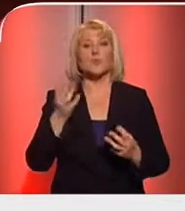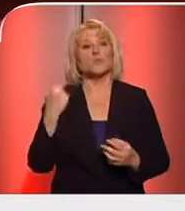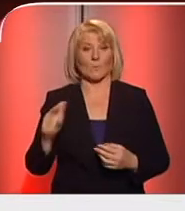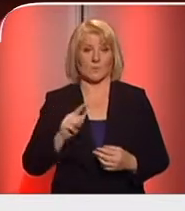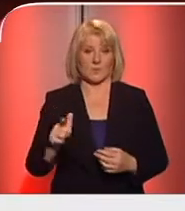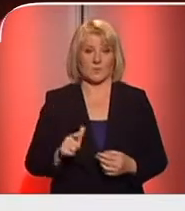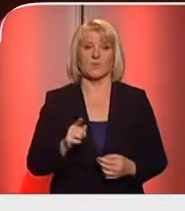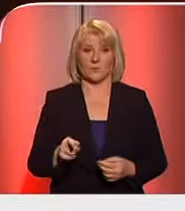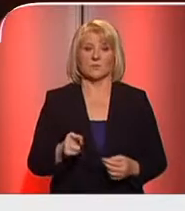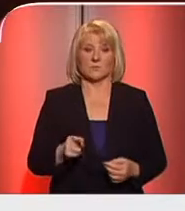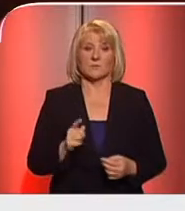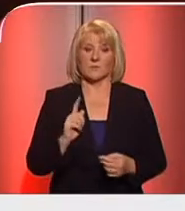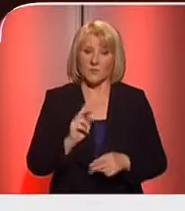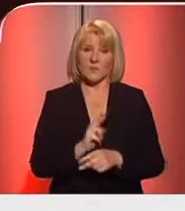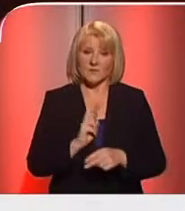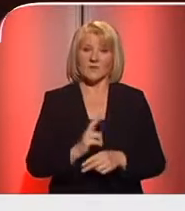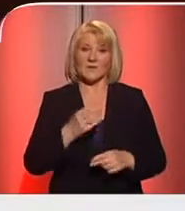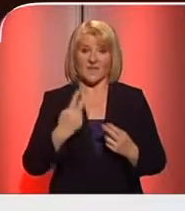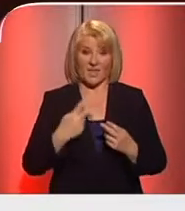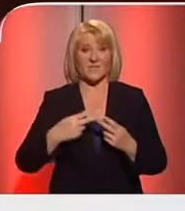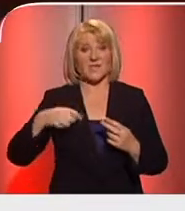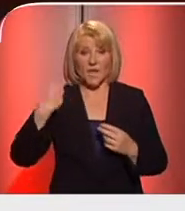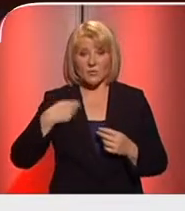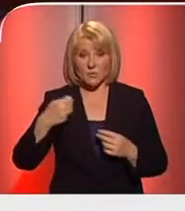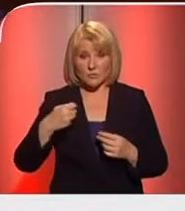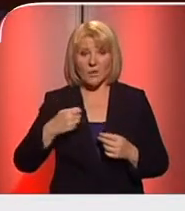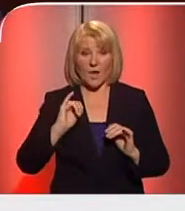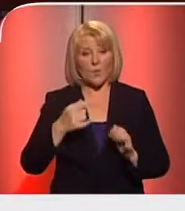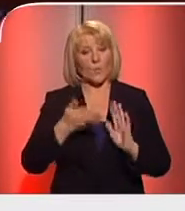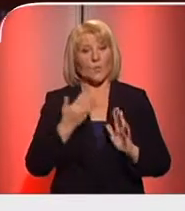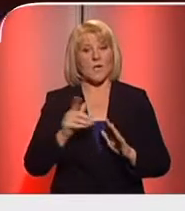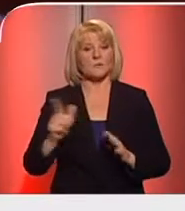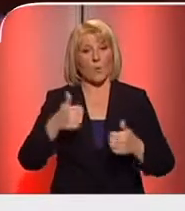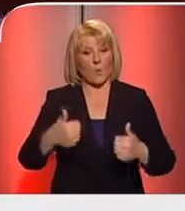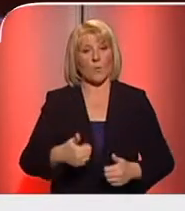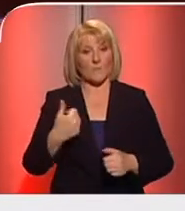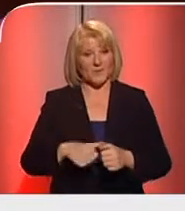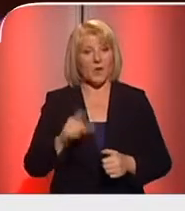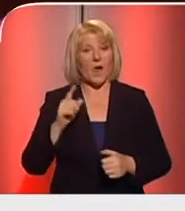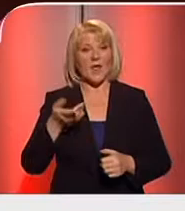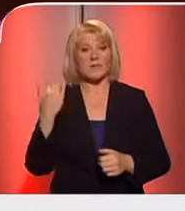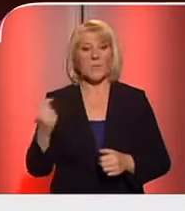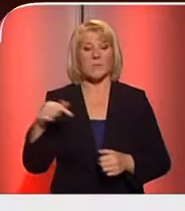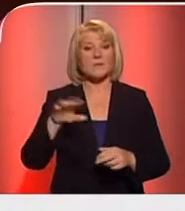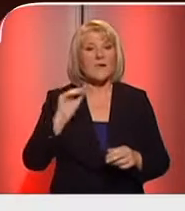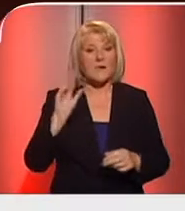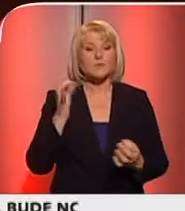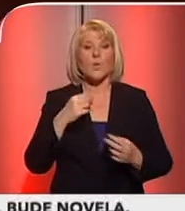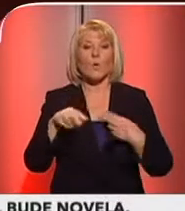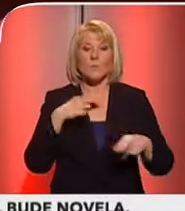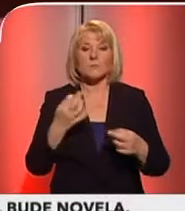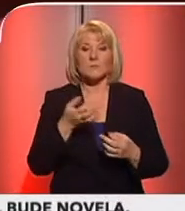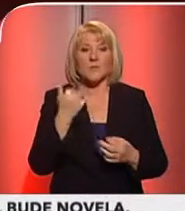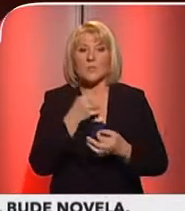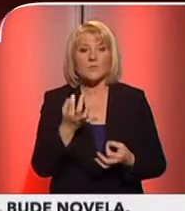za zbabilé a za zákeřné, že ta televize, která to natočila, že nepřišla k tomu stolu, což by bylo velmi zajímavé, kdyby se zeptala, o čem se tady teďkon